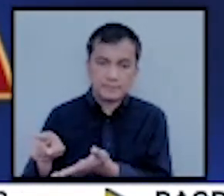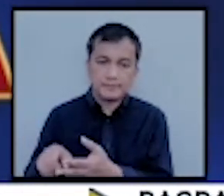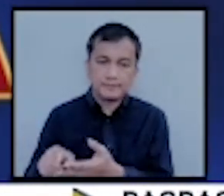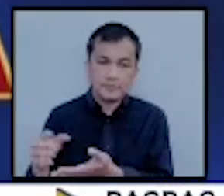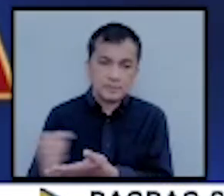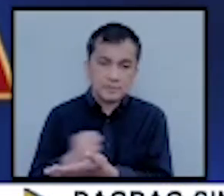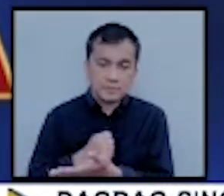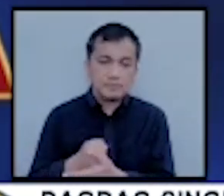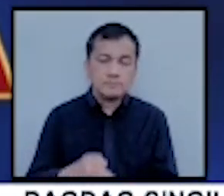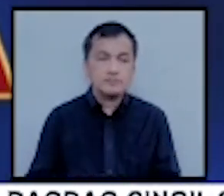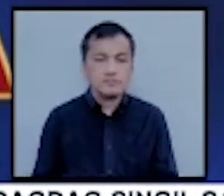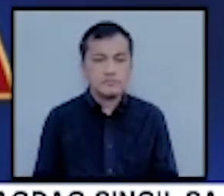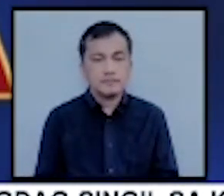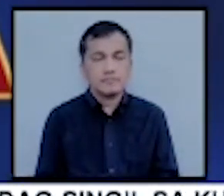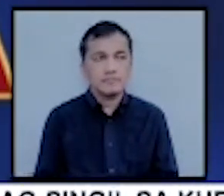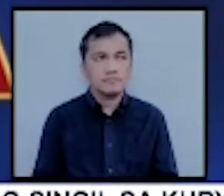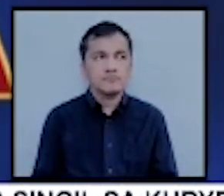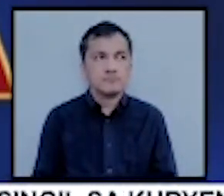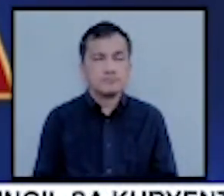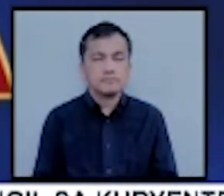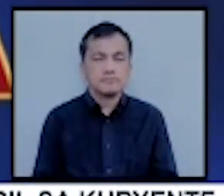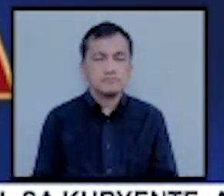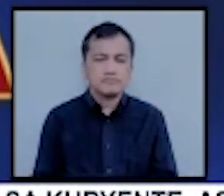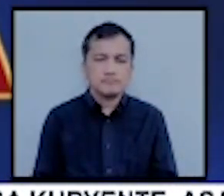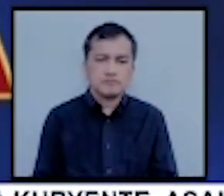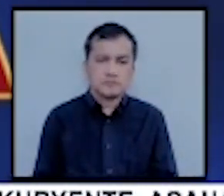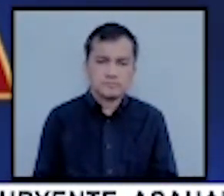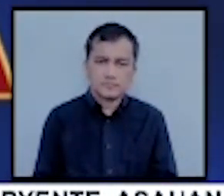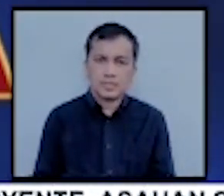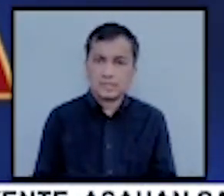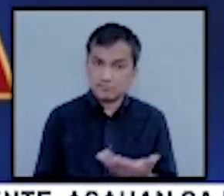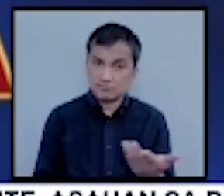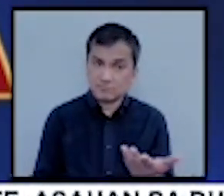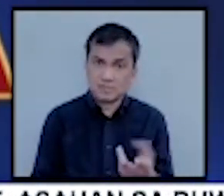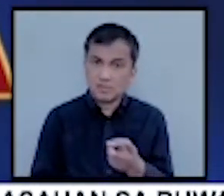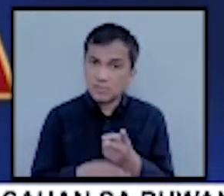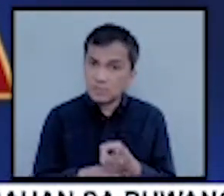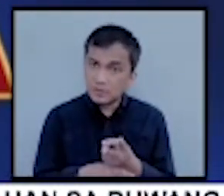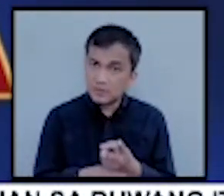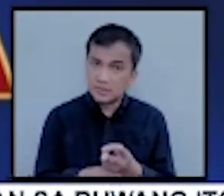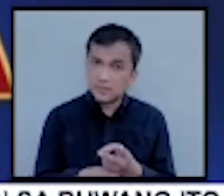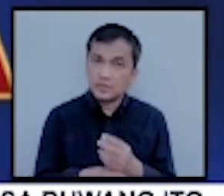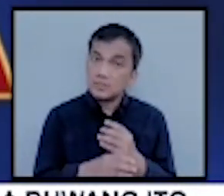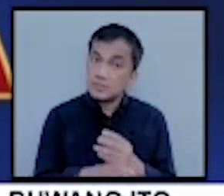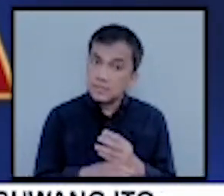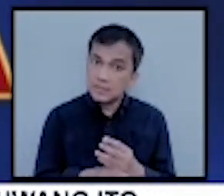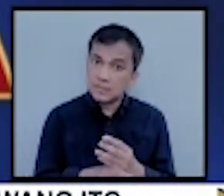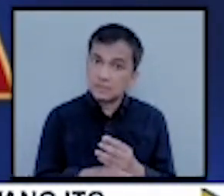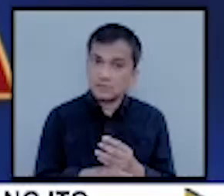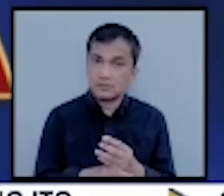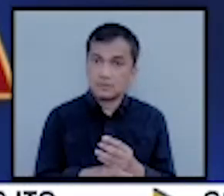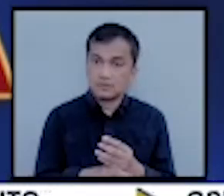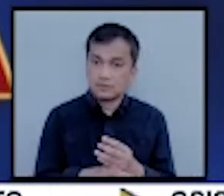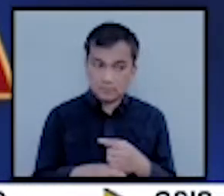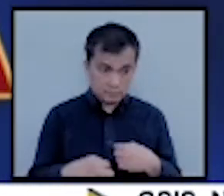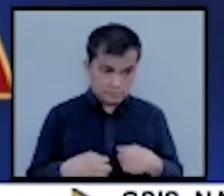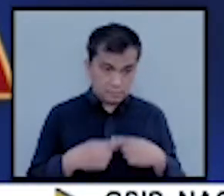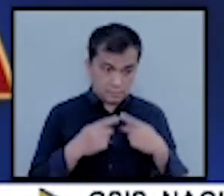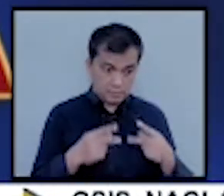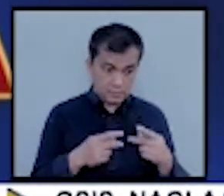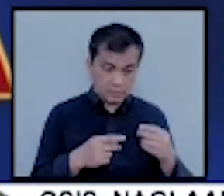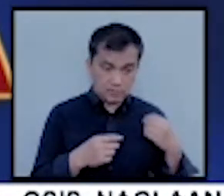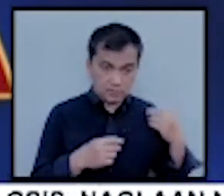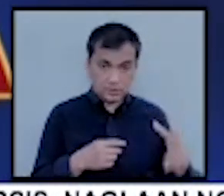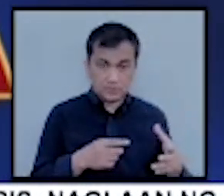kolektahin. Ito dapat ay ating binabantayan. Nag-iingat tayo. Hindi porke public official ang isang